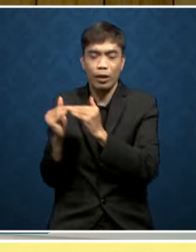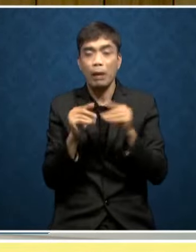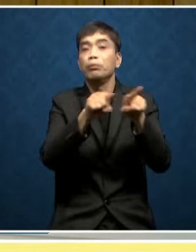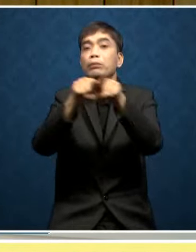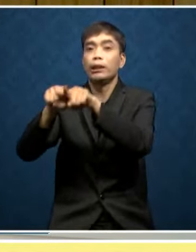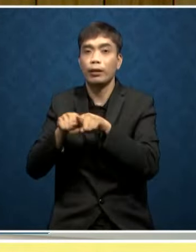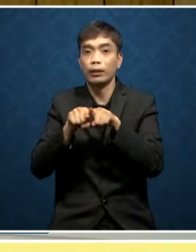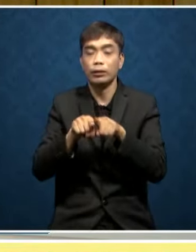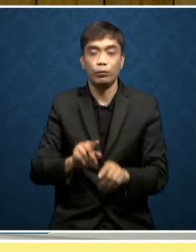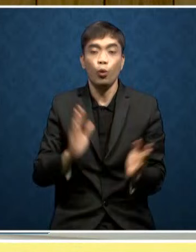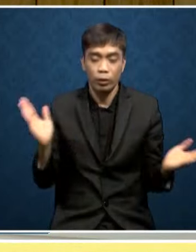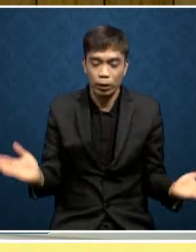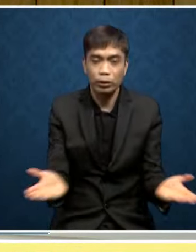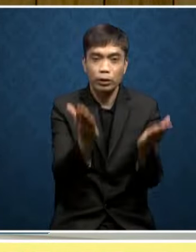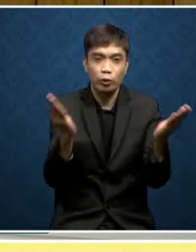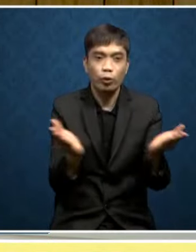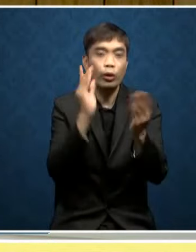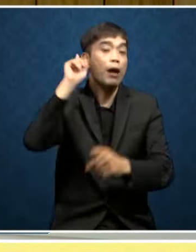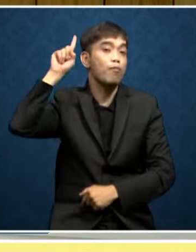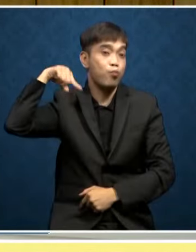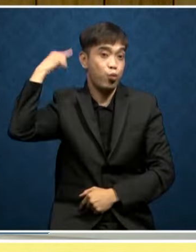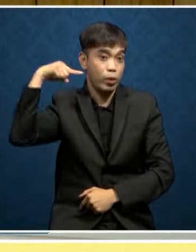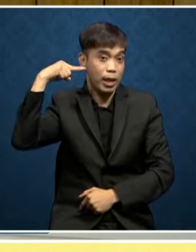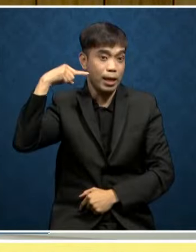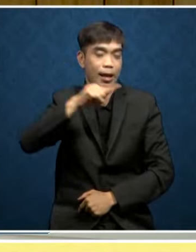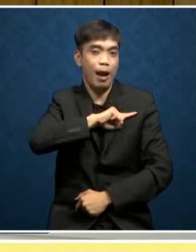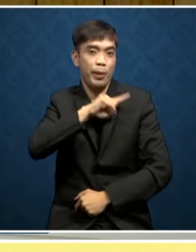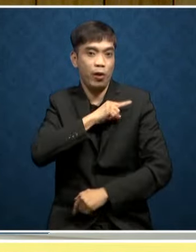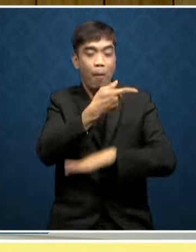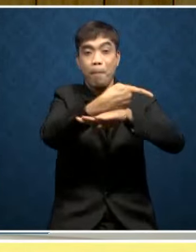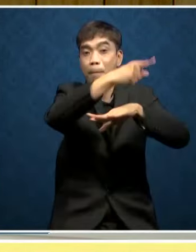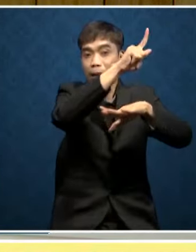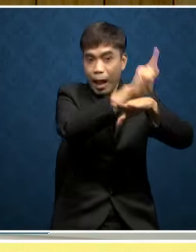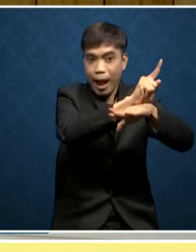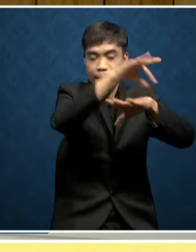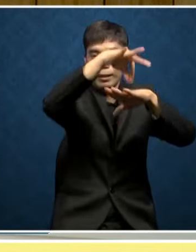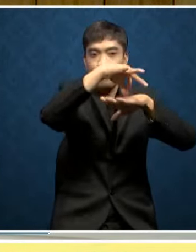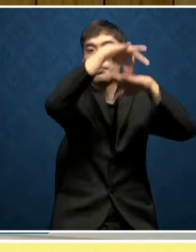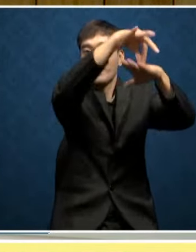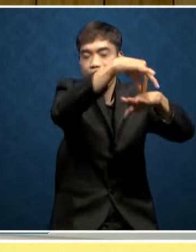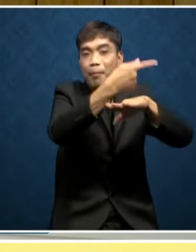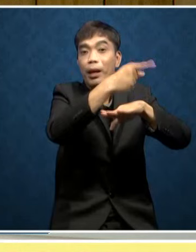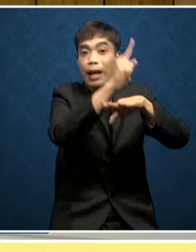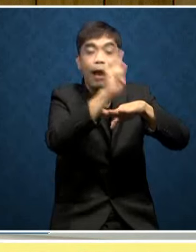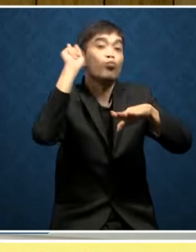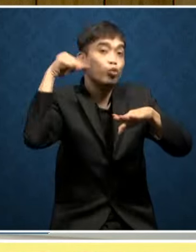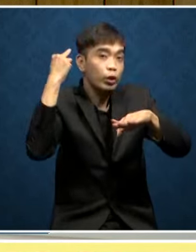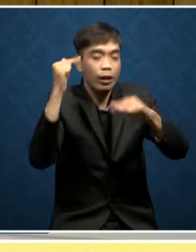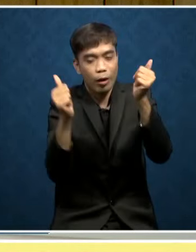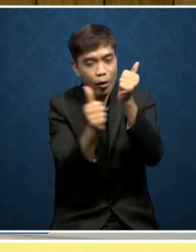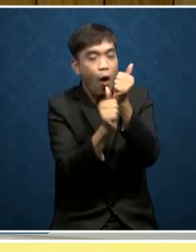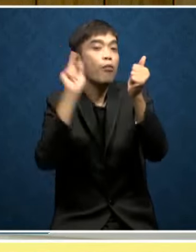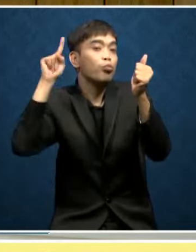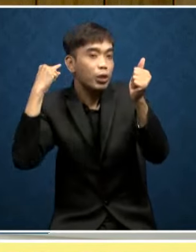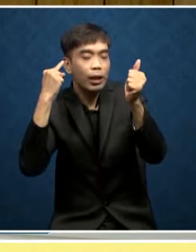ผู้หญิงในการดำรงตำแหน่งประธานรองประธานวุฒิสภารวมถึงประธานการมาธิการต่างๆจึง